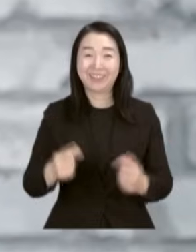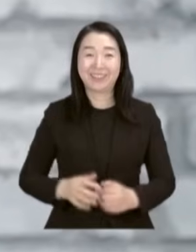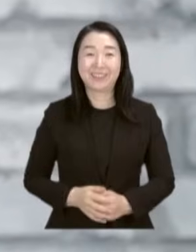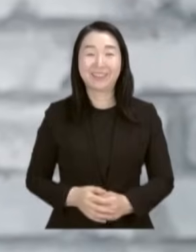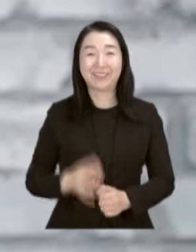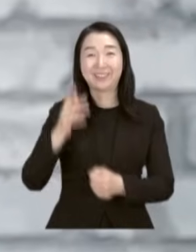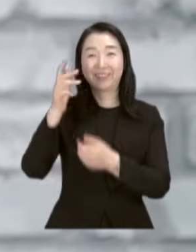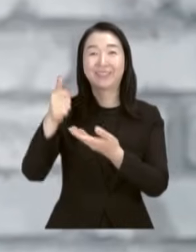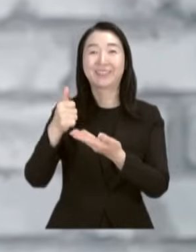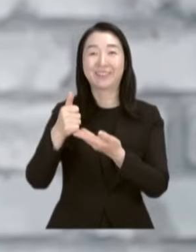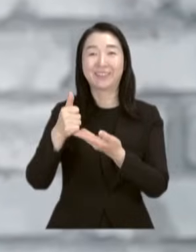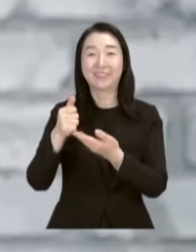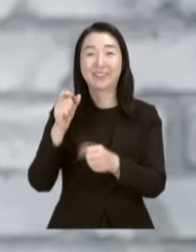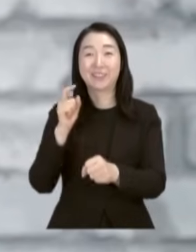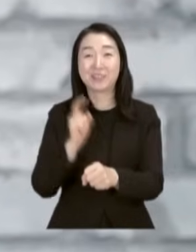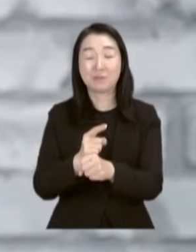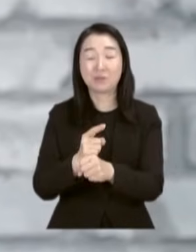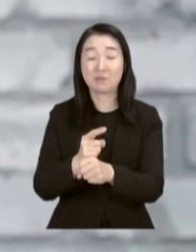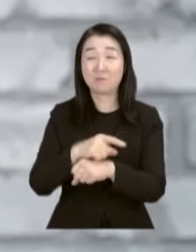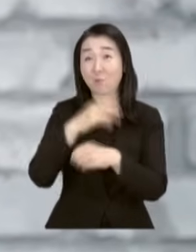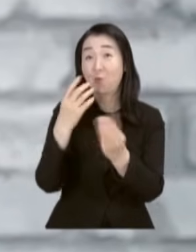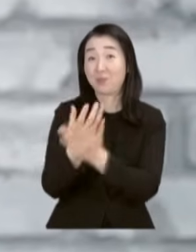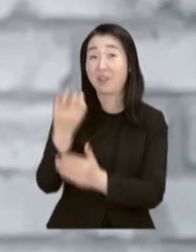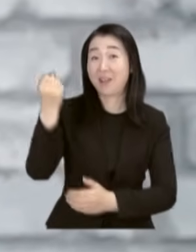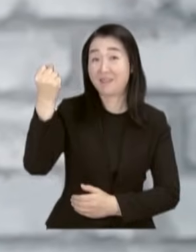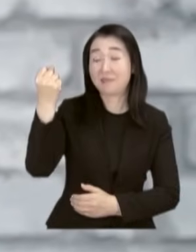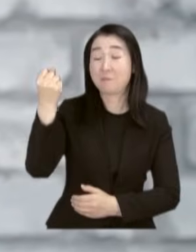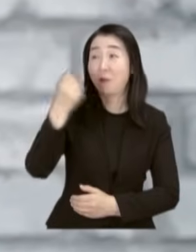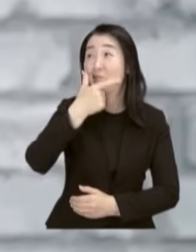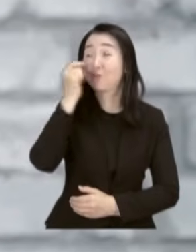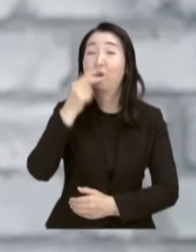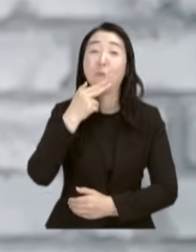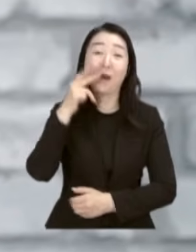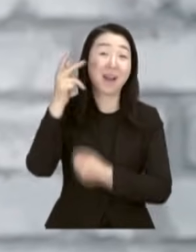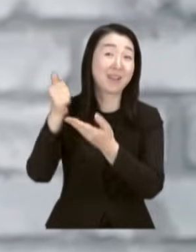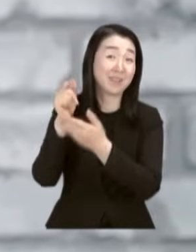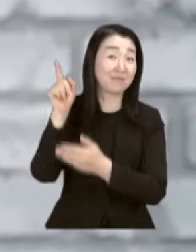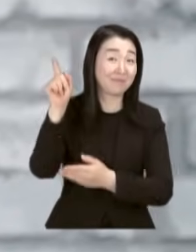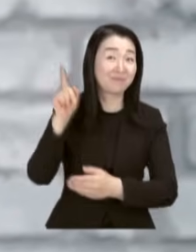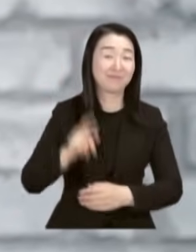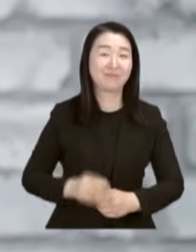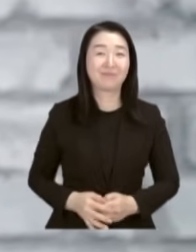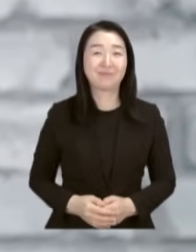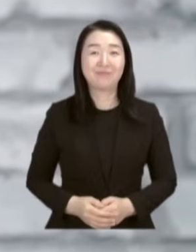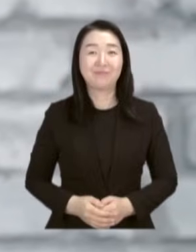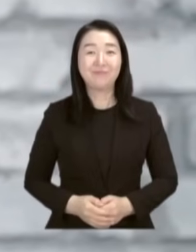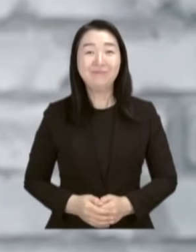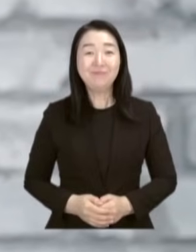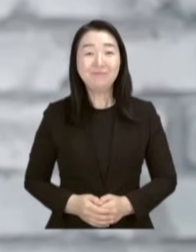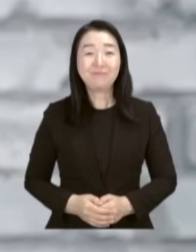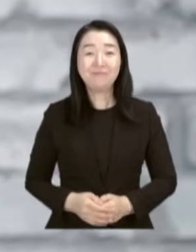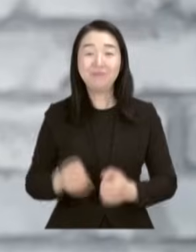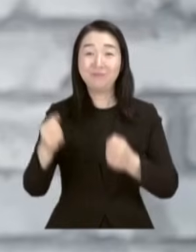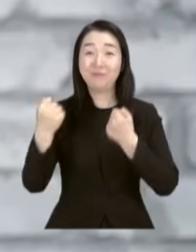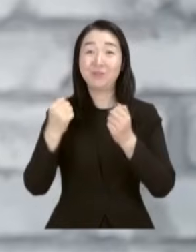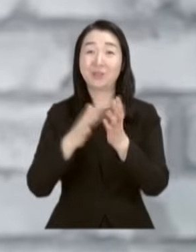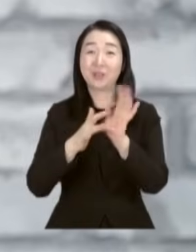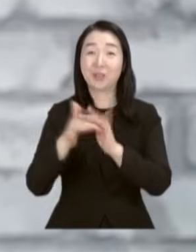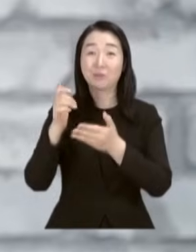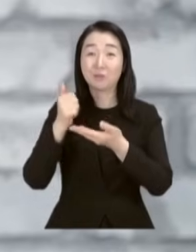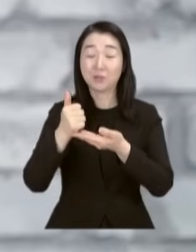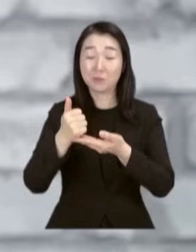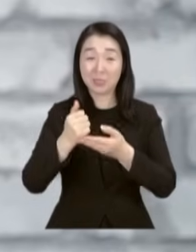뭐 우리 하나님께서는 이미 다 갖고 계시고 네. 뭐 부족한 게 없으신 분인데 네. 그래도 이 예수님을